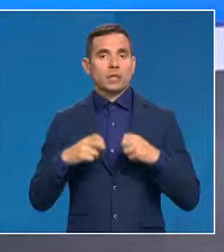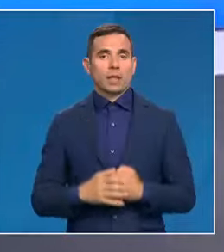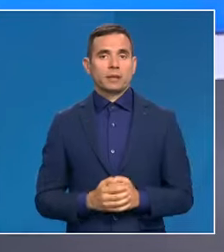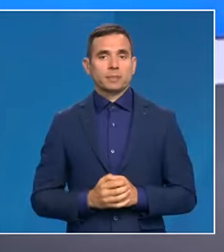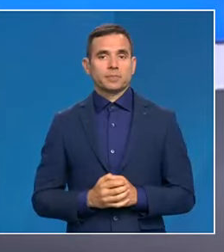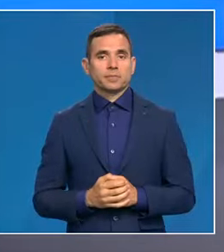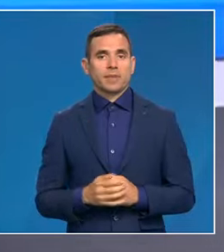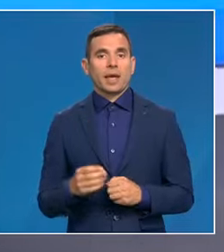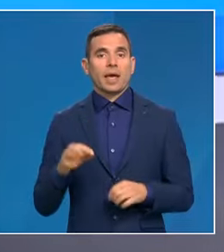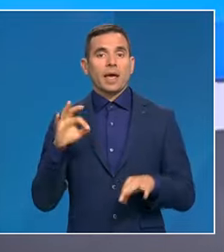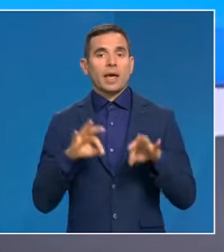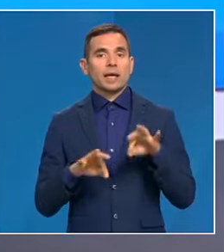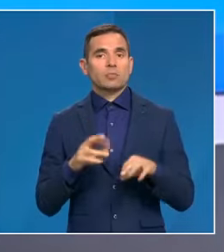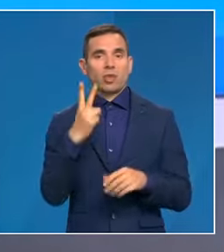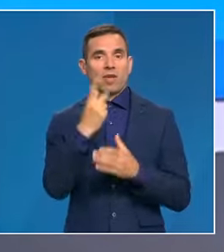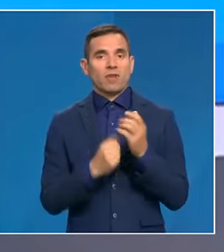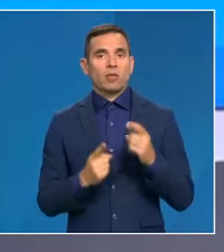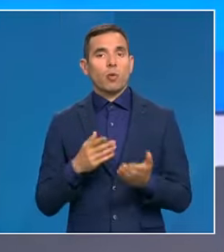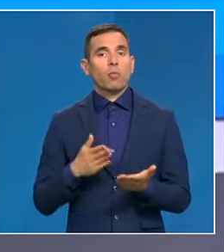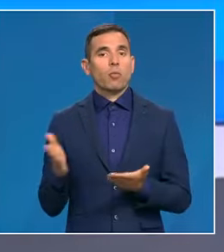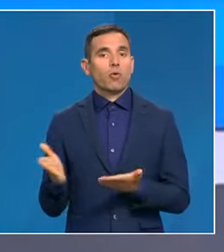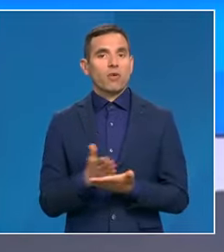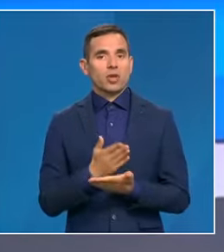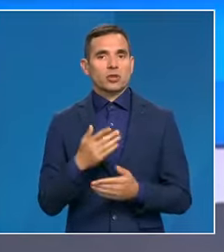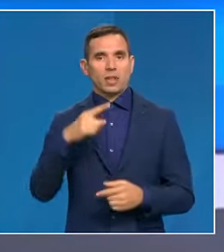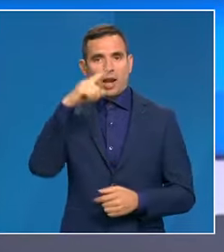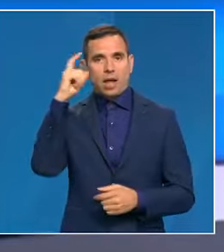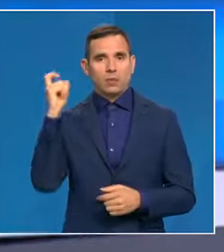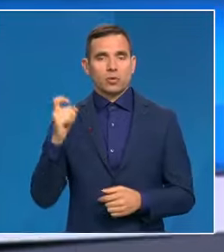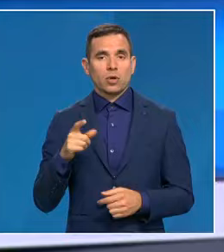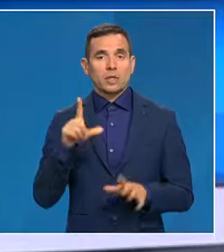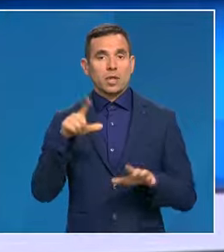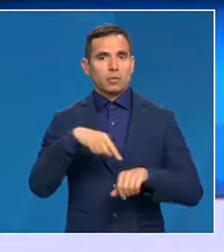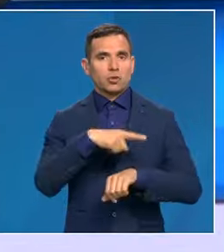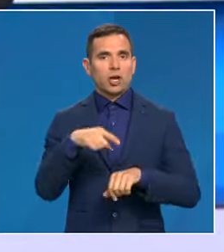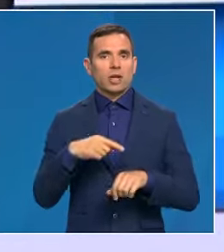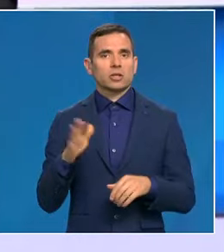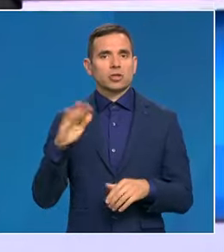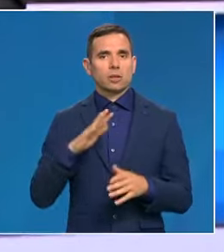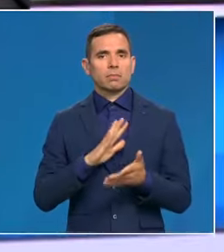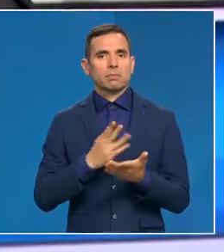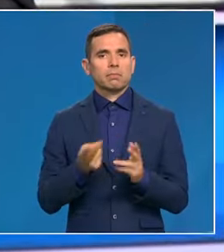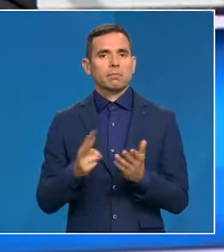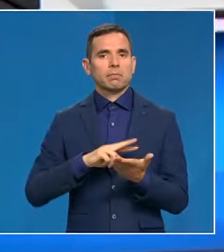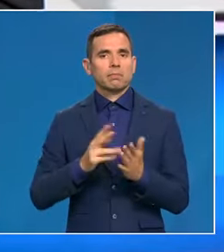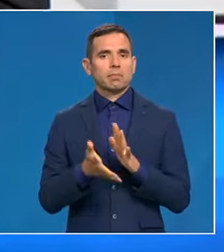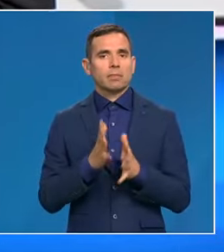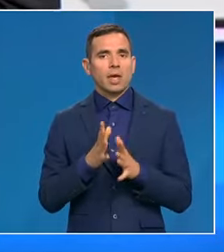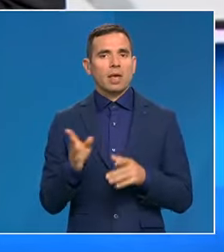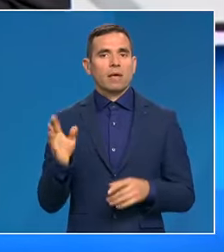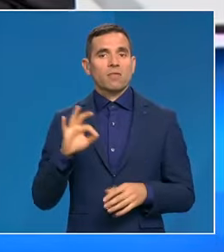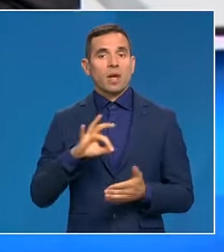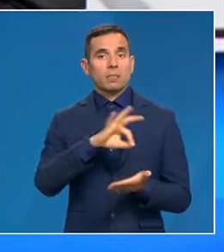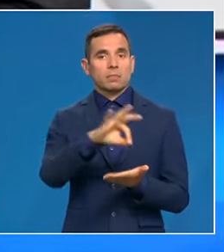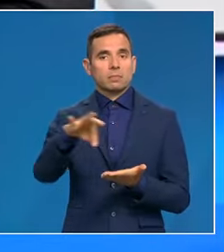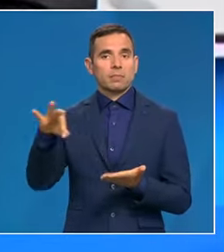И така, изборите 2-1 се провеждат в разгара на лятото. През следващите 7 часа ще бъдем в буквалния и в преносния смисъл в най-горещите